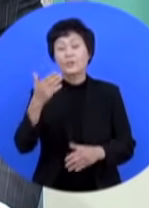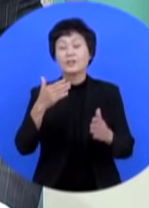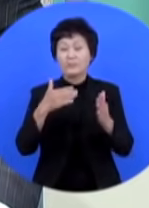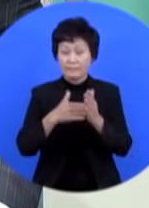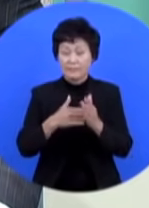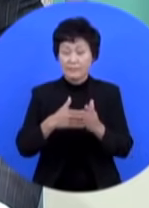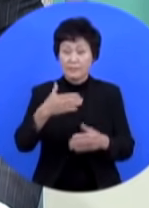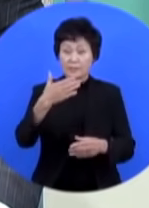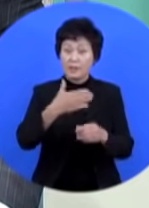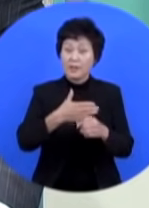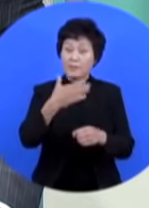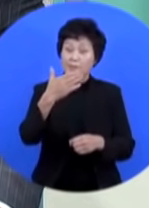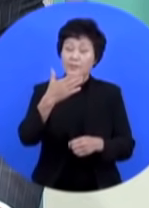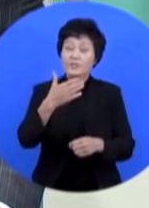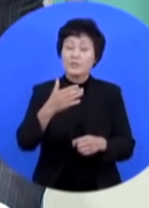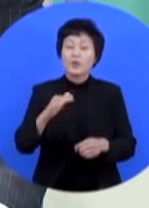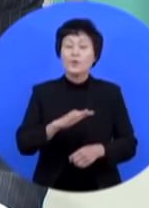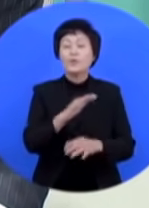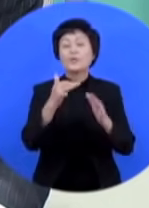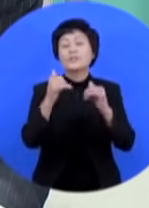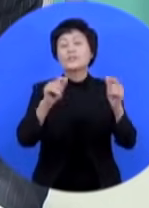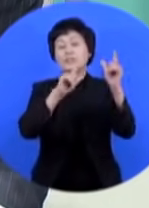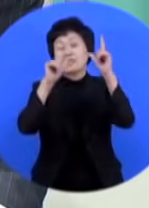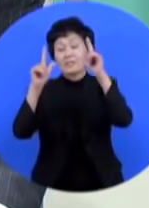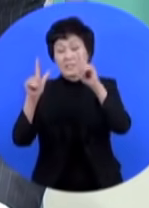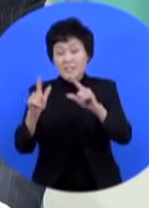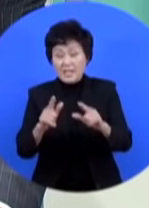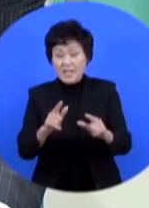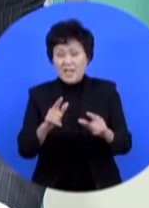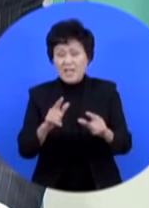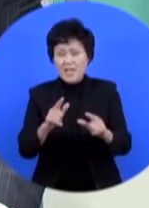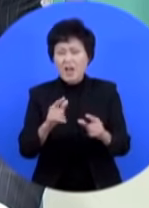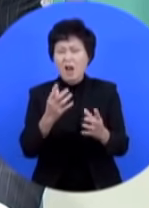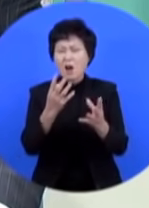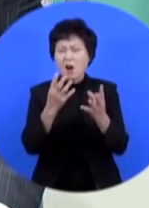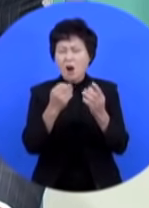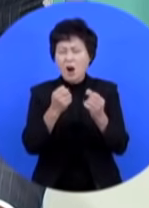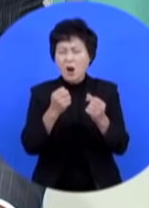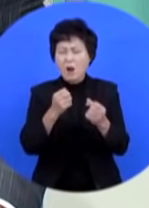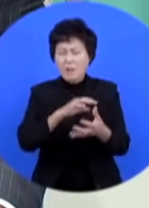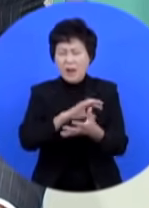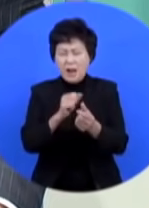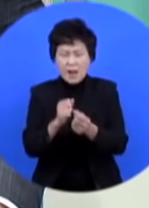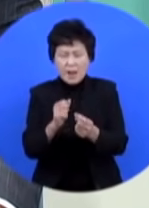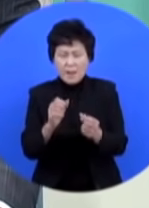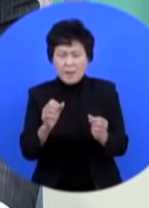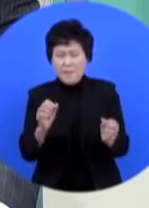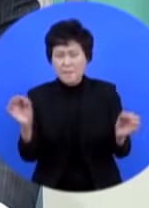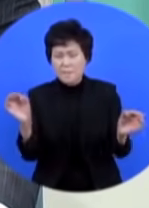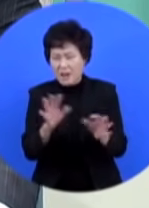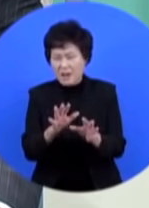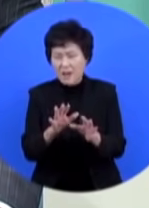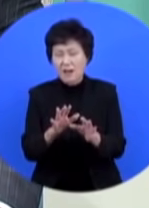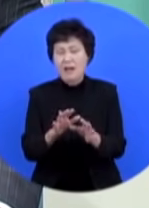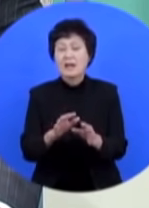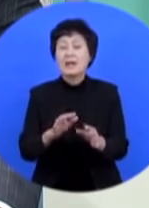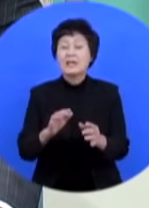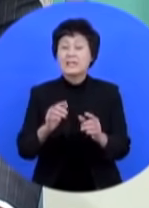번째, 우리의 인생이 얼마나 순식간에 끝나는지 이제야 확실히 깨닫게 하시니 감사합니다.